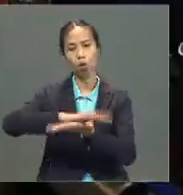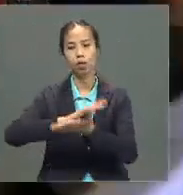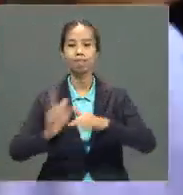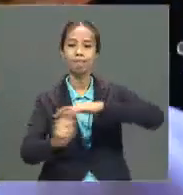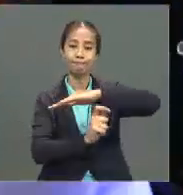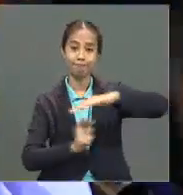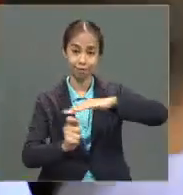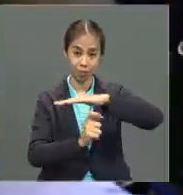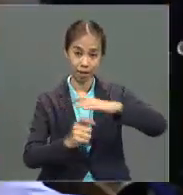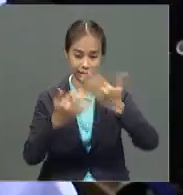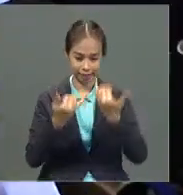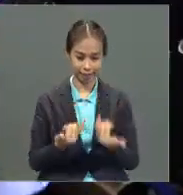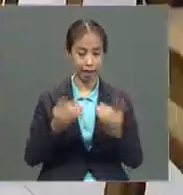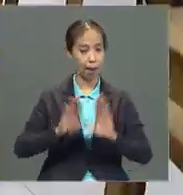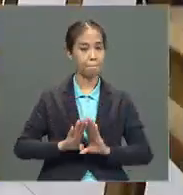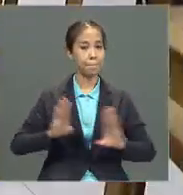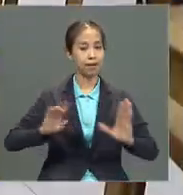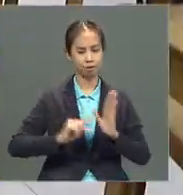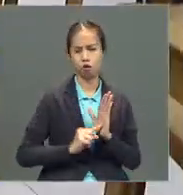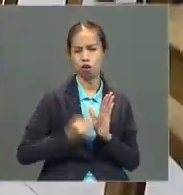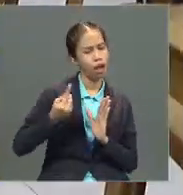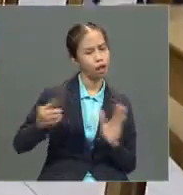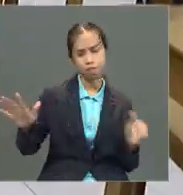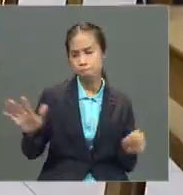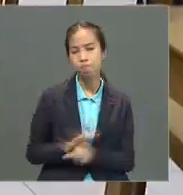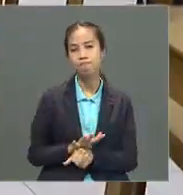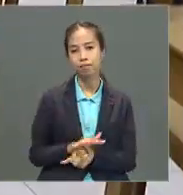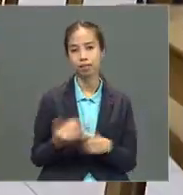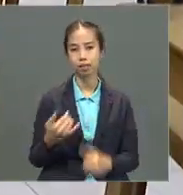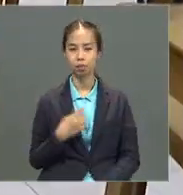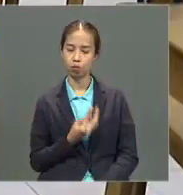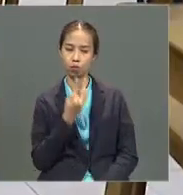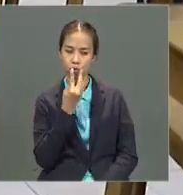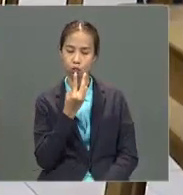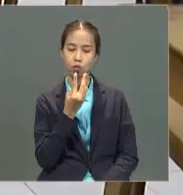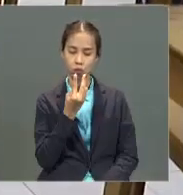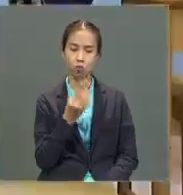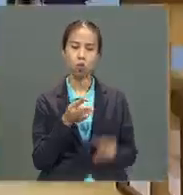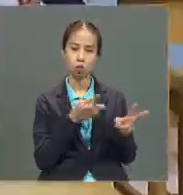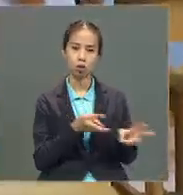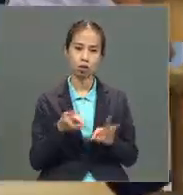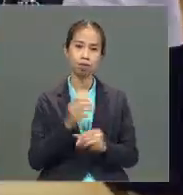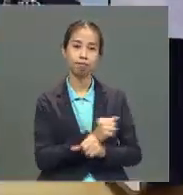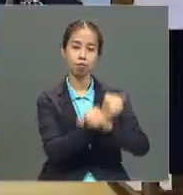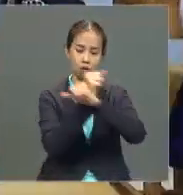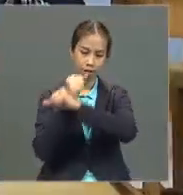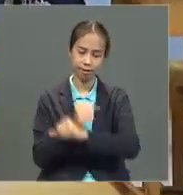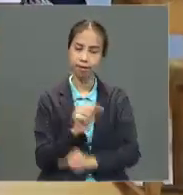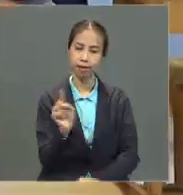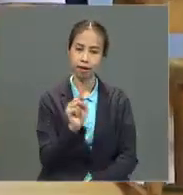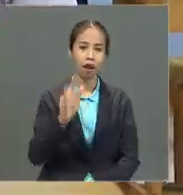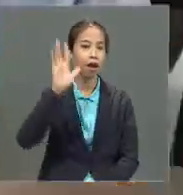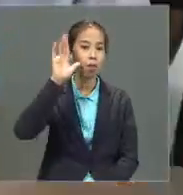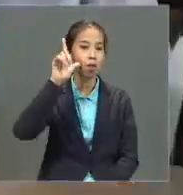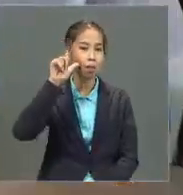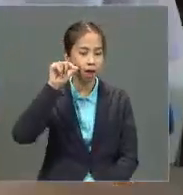ขาเปิดเทอมแบบเต็มรูปแบบวันนี้เป็นวันแรกนะทีมข่าวก็เข้าไปดูมาตรการต่างๆเพื่อที่จะให้คุณพ่อคุณแม่ผู้ปกครองนั้นมี